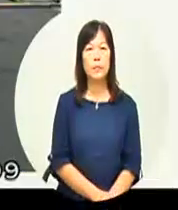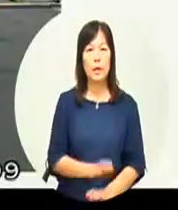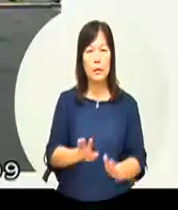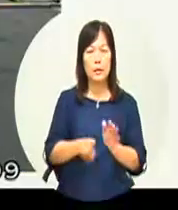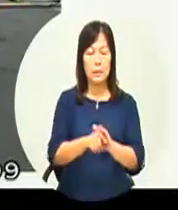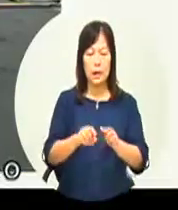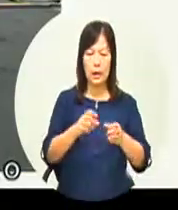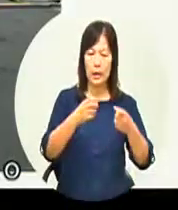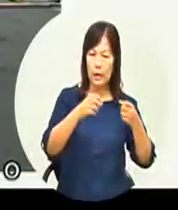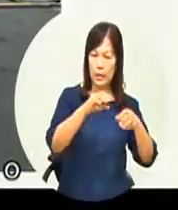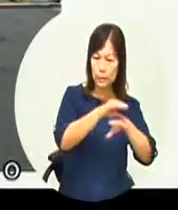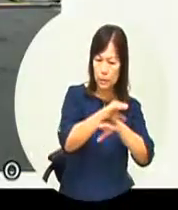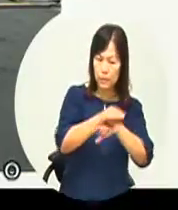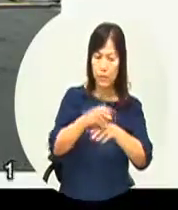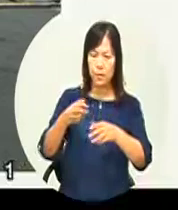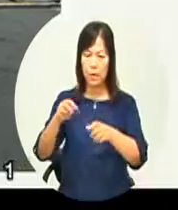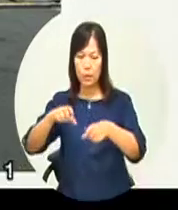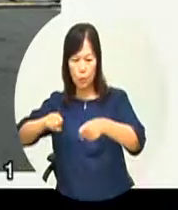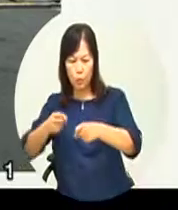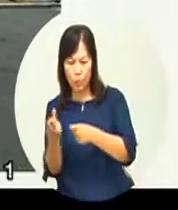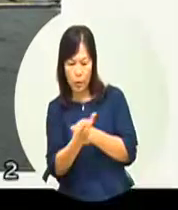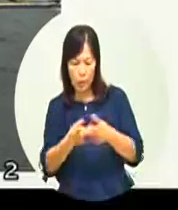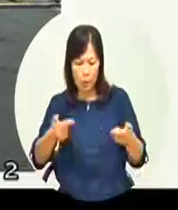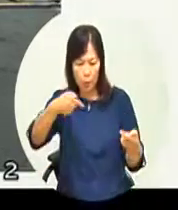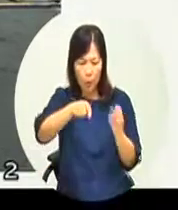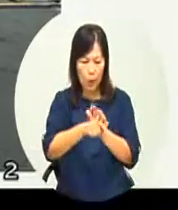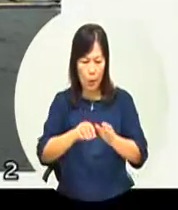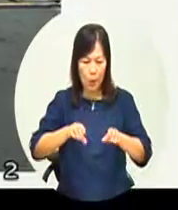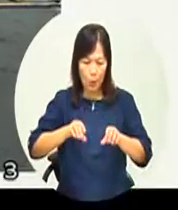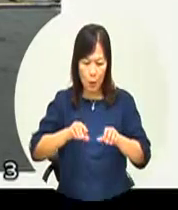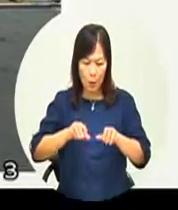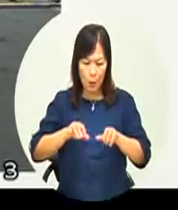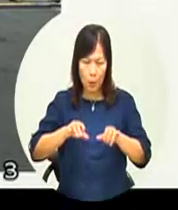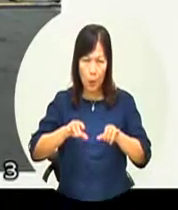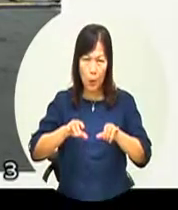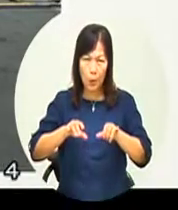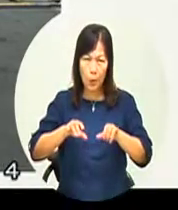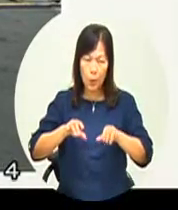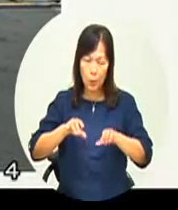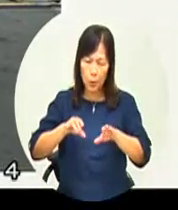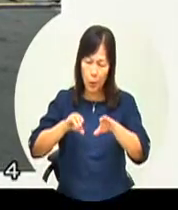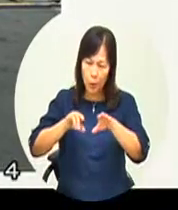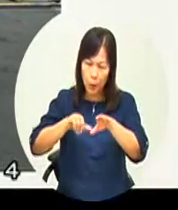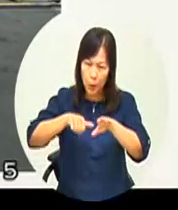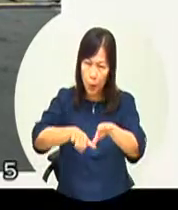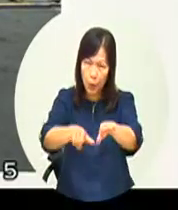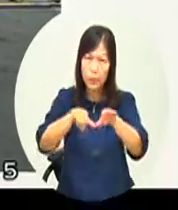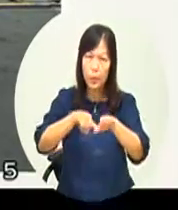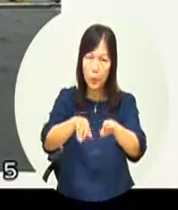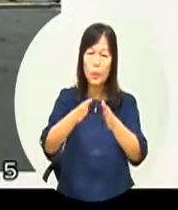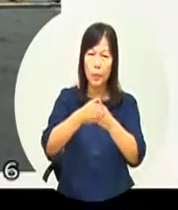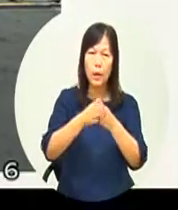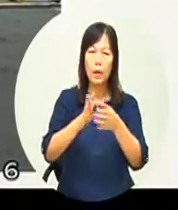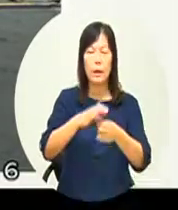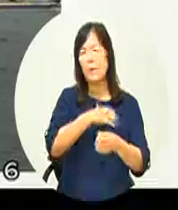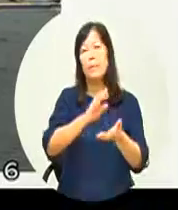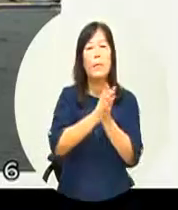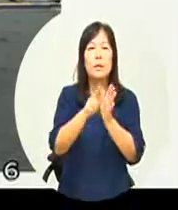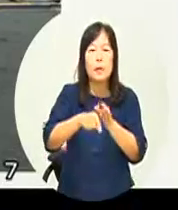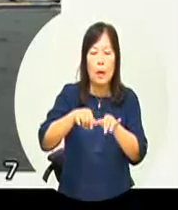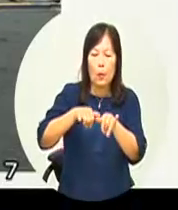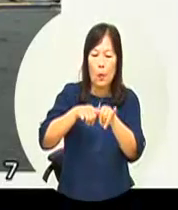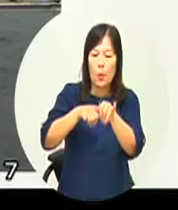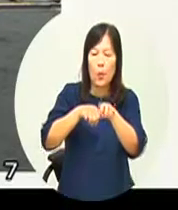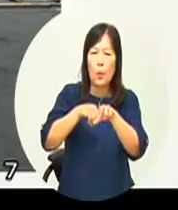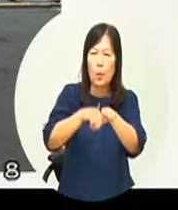跟机车要混合这样行驶，而且机车还跟在汽车后面。那你如果以我